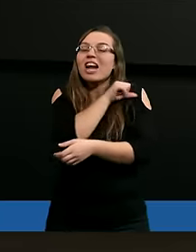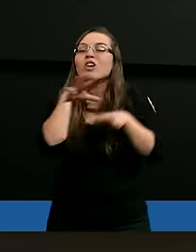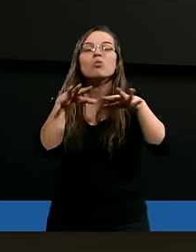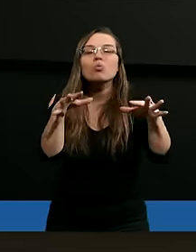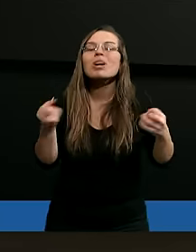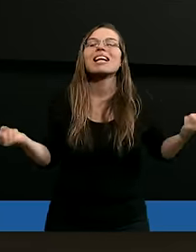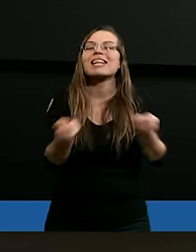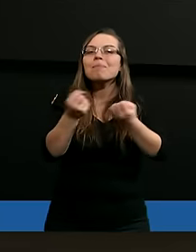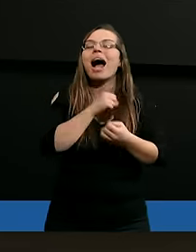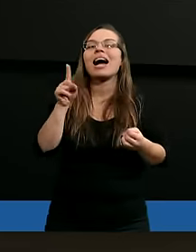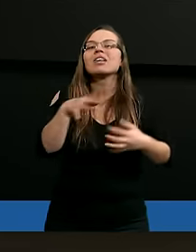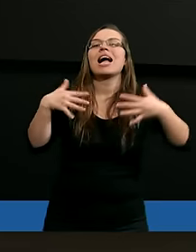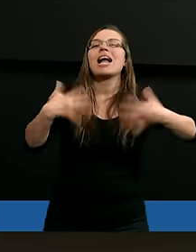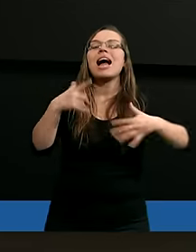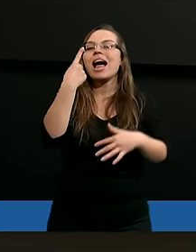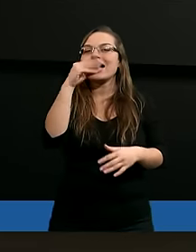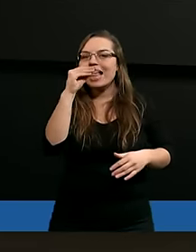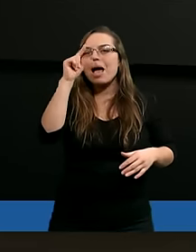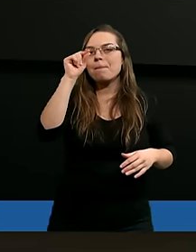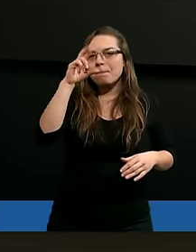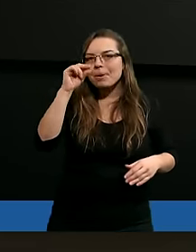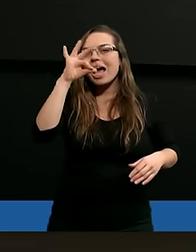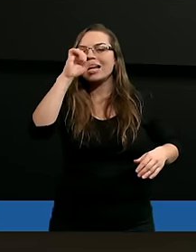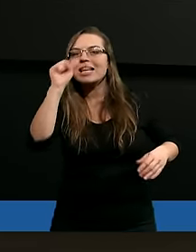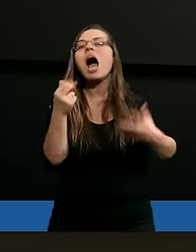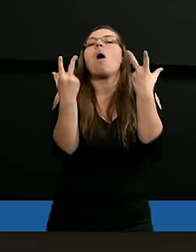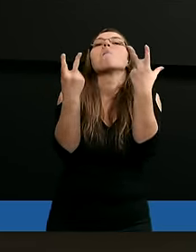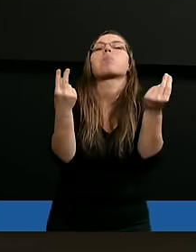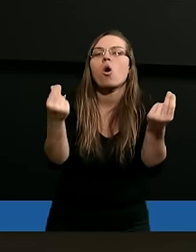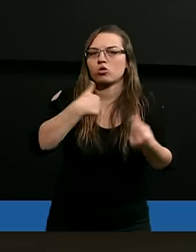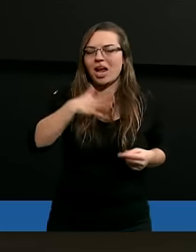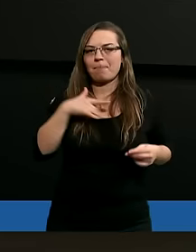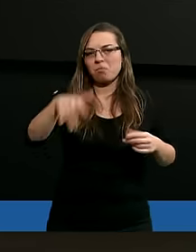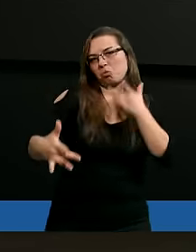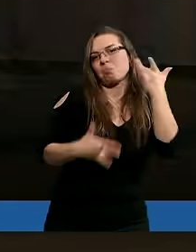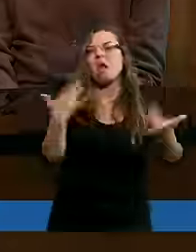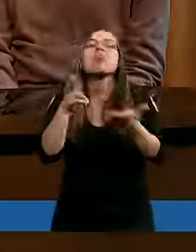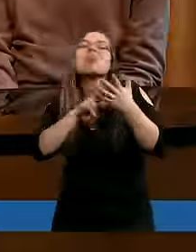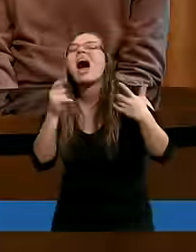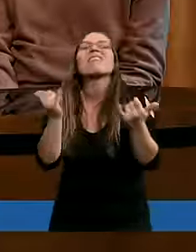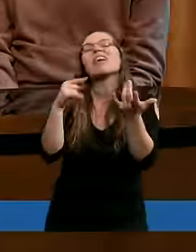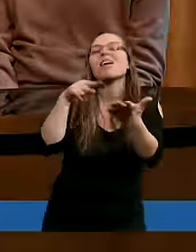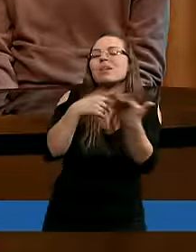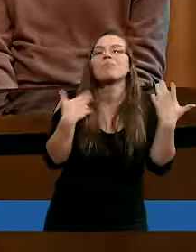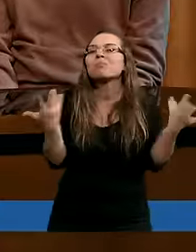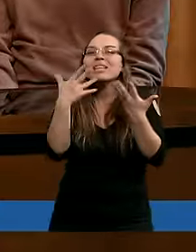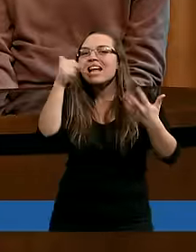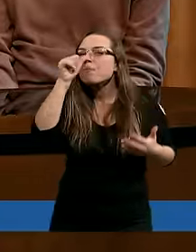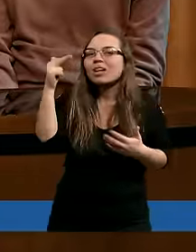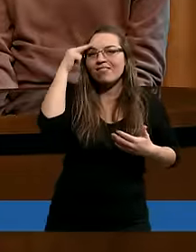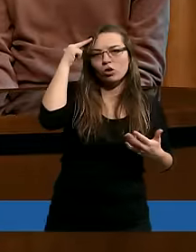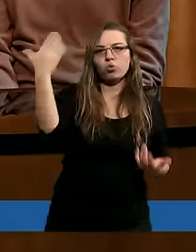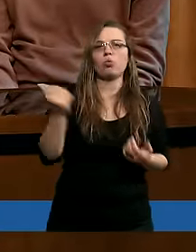się z depresjami. Po co ja się tutaj mam męczyć? Czy